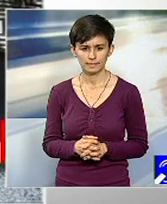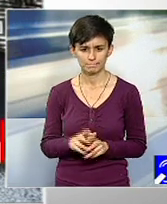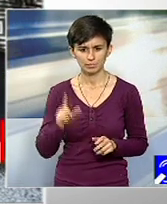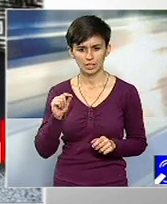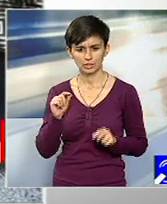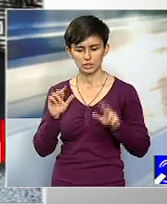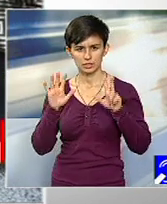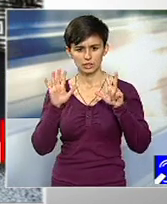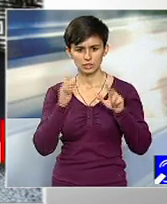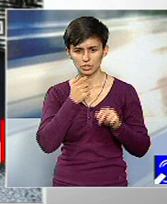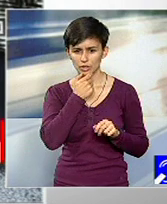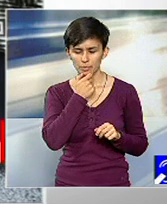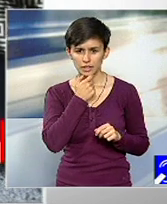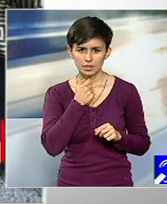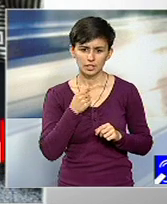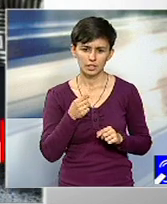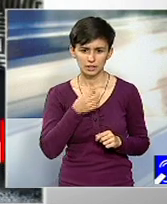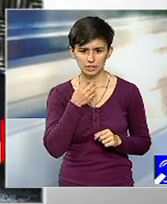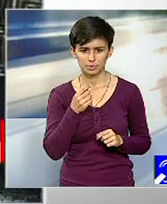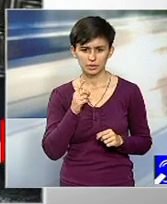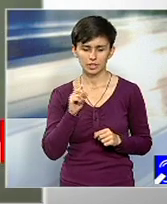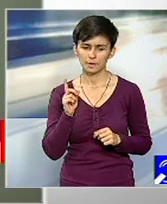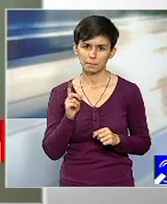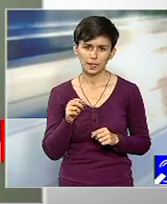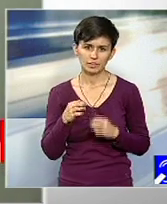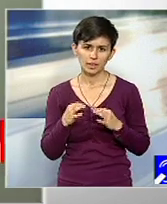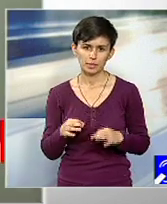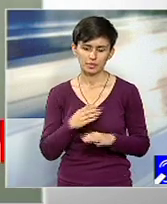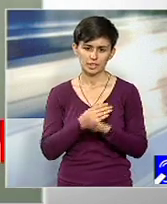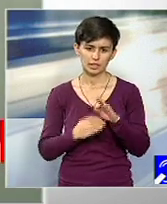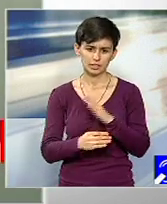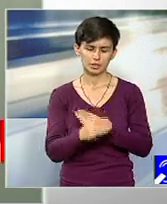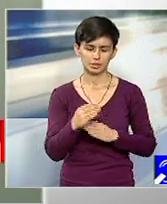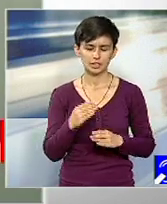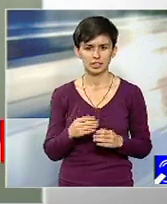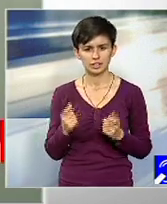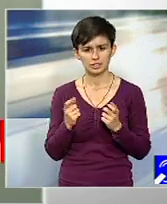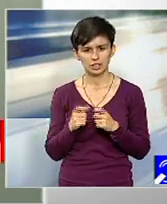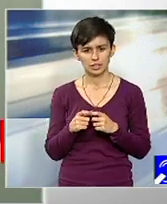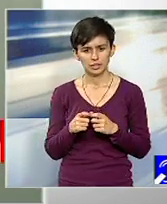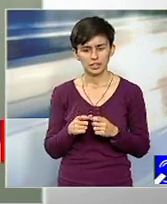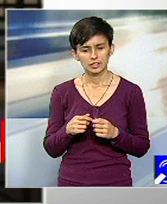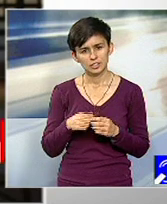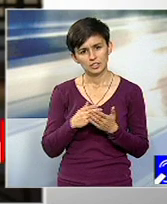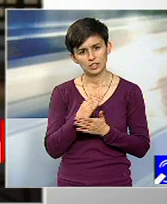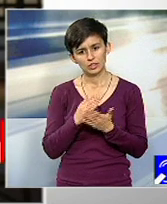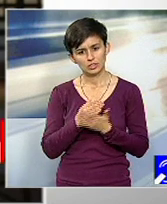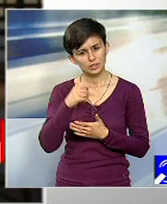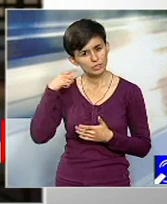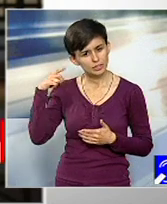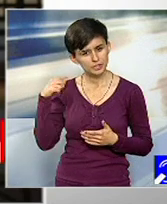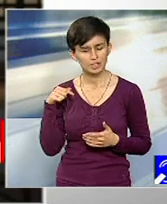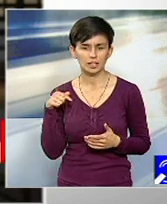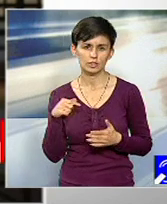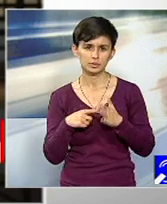De ani, are spina bifida și spune că nu va lăsa dizabilitatea să o împiedice să-și urmeze visele. Acum pășește pe podium pentru